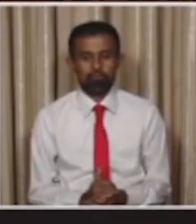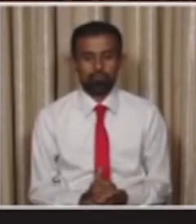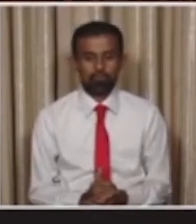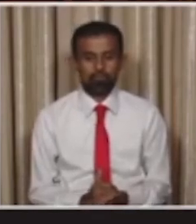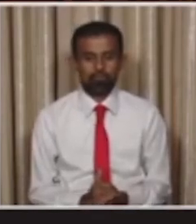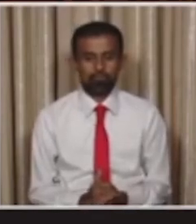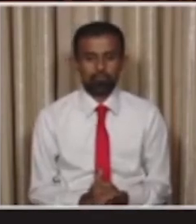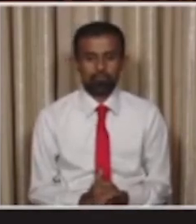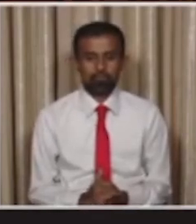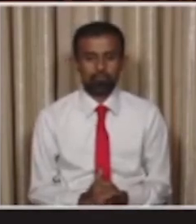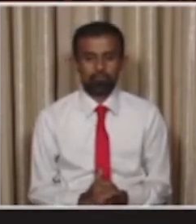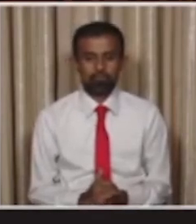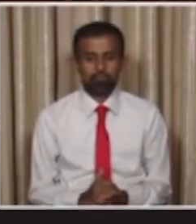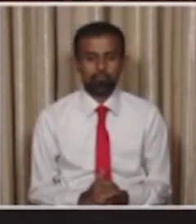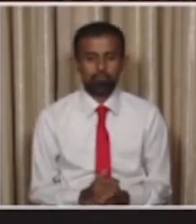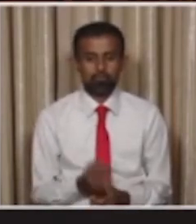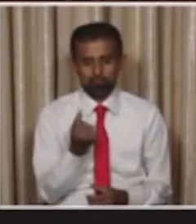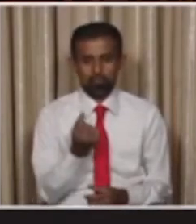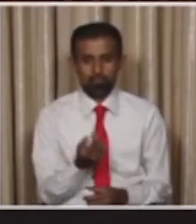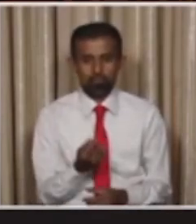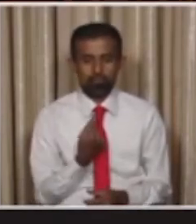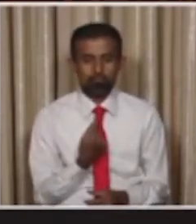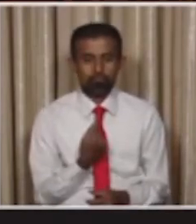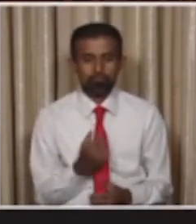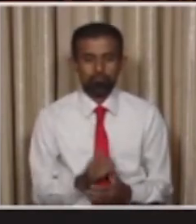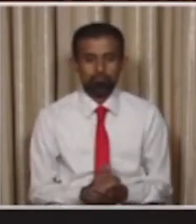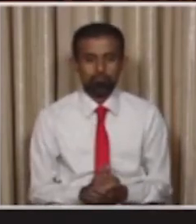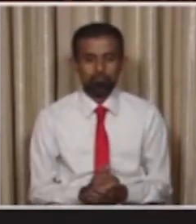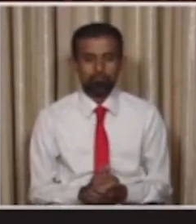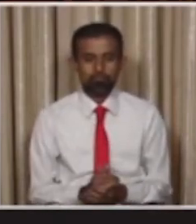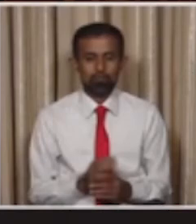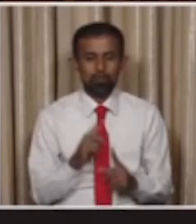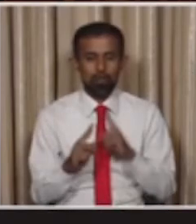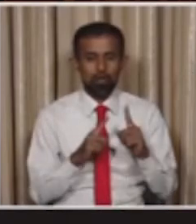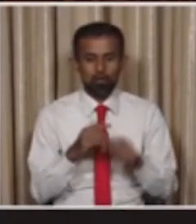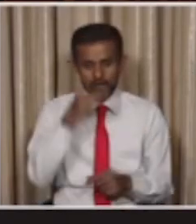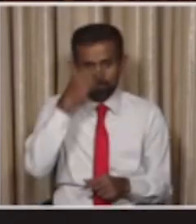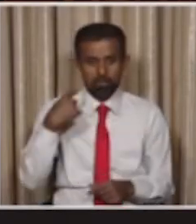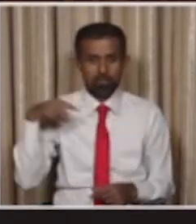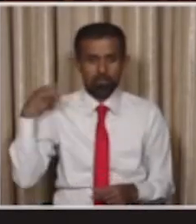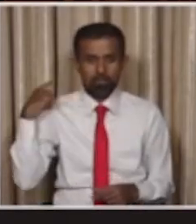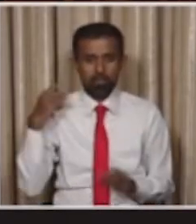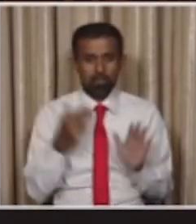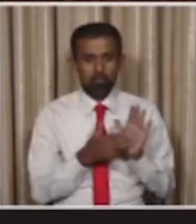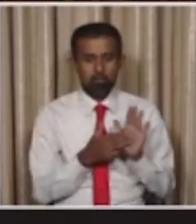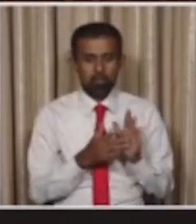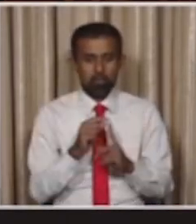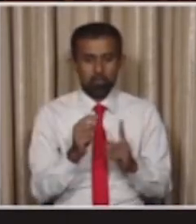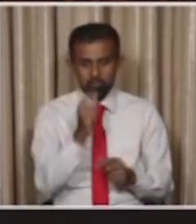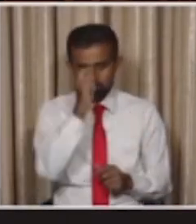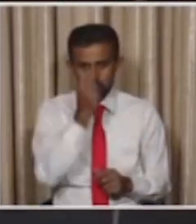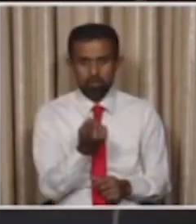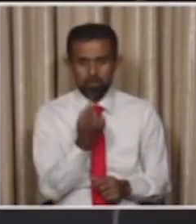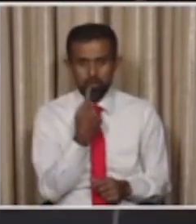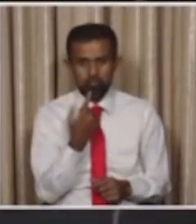සබල නායකතුමා ඉලිභාගයක් දෙන්න. ගරු පොඩ ගරු කතානායකතුමනේ ඊයේ මරික්කා මන්ත්‍රමා අවධානය යොමු කළ